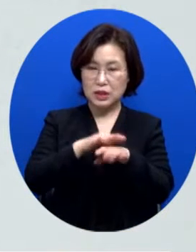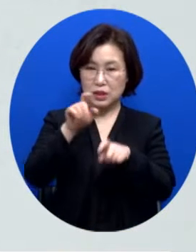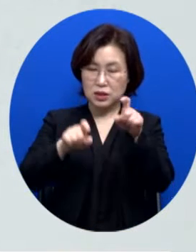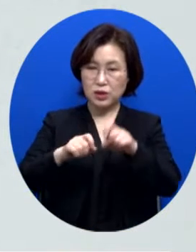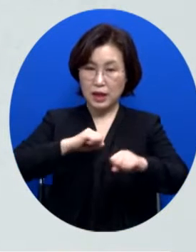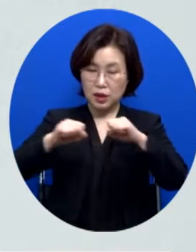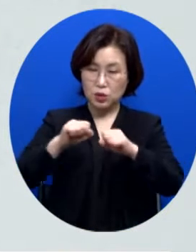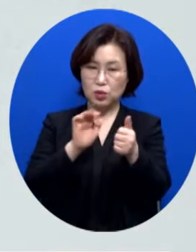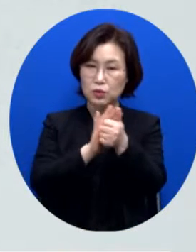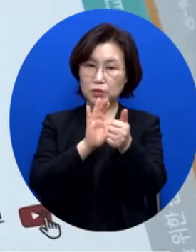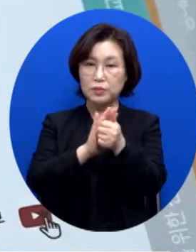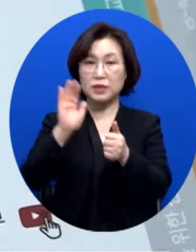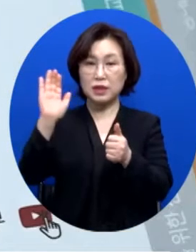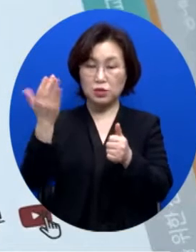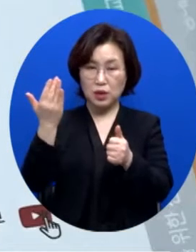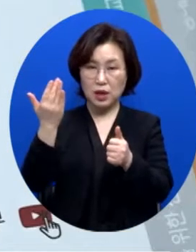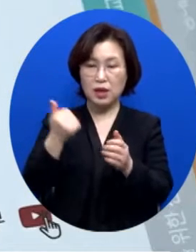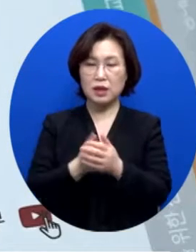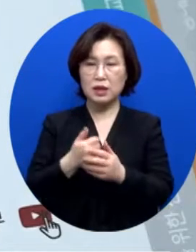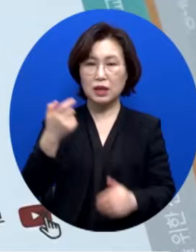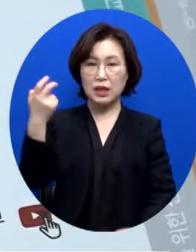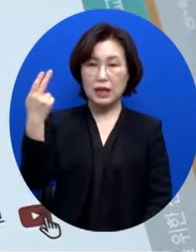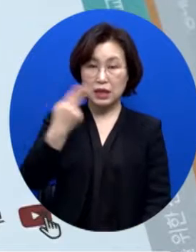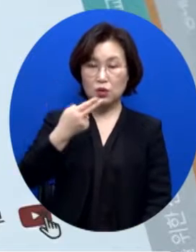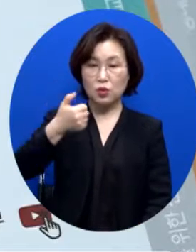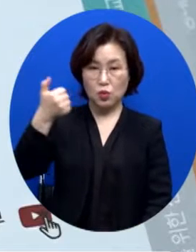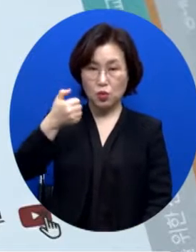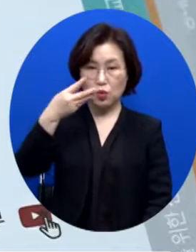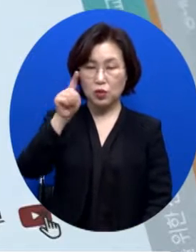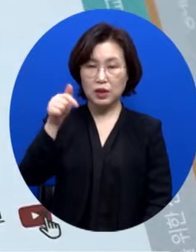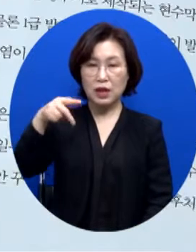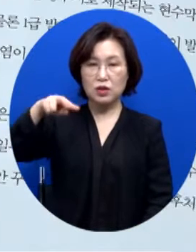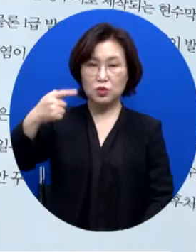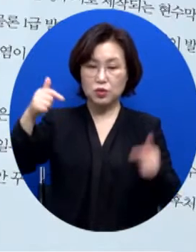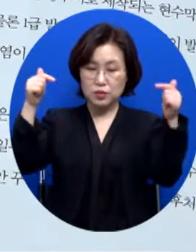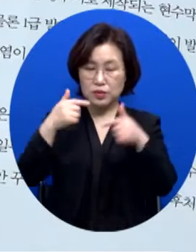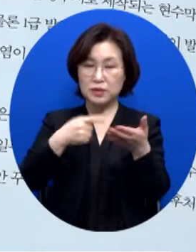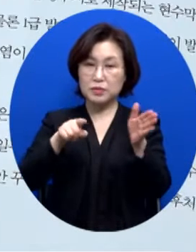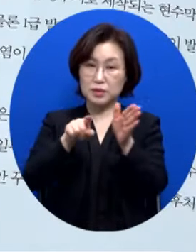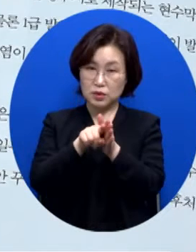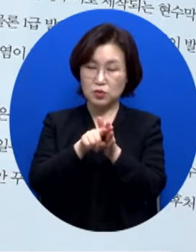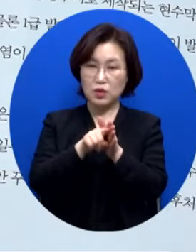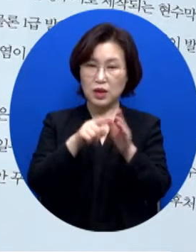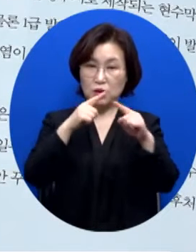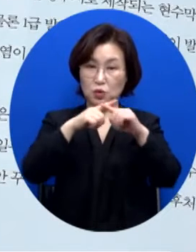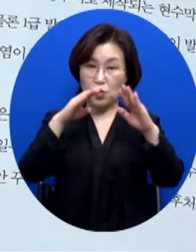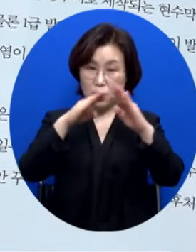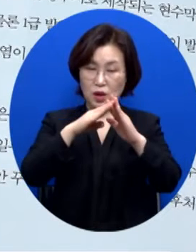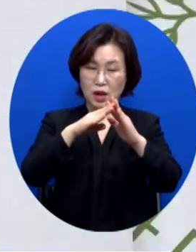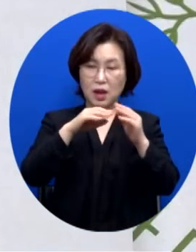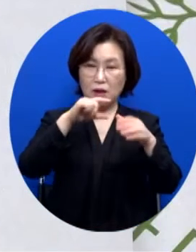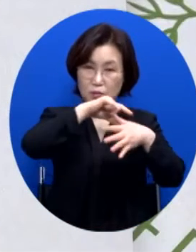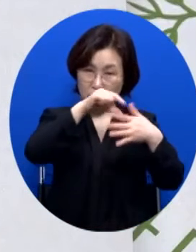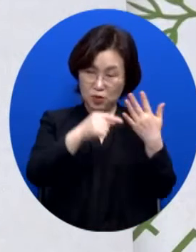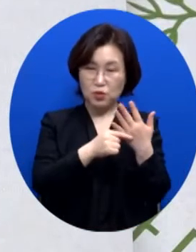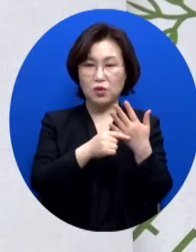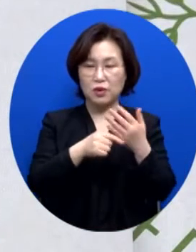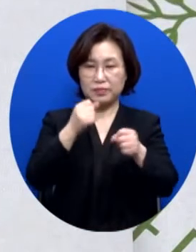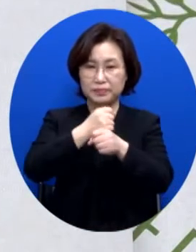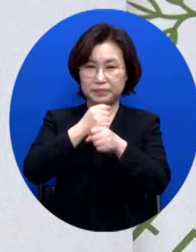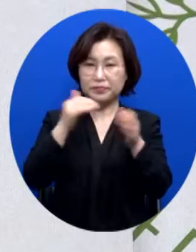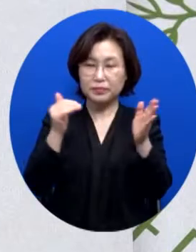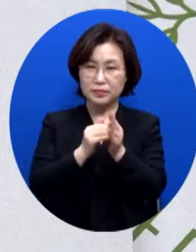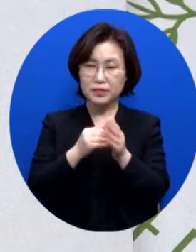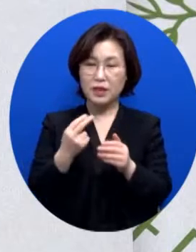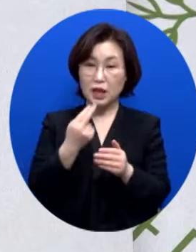도움이 될 것으로 보이는 한국교회 2050 판수 중립을 위한 생태 교 의 메뉴얼이 출간되었습니다 생명과